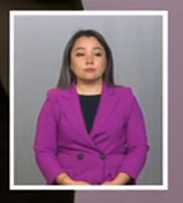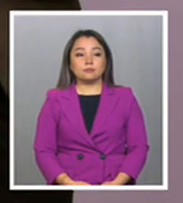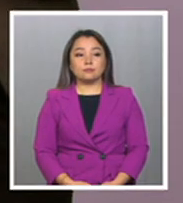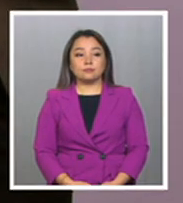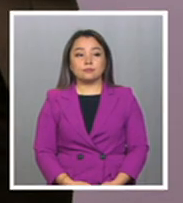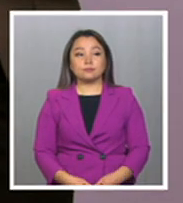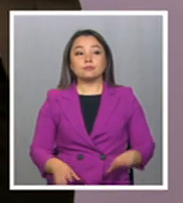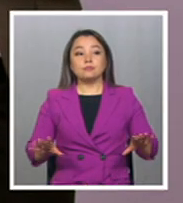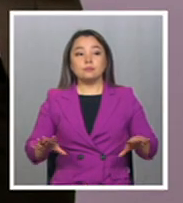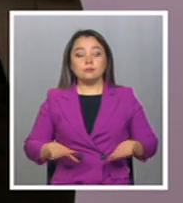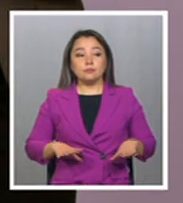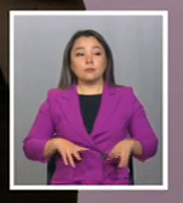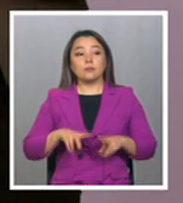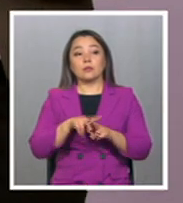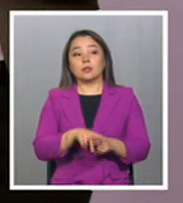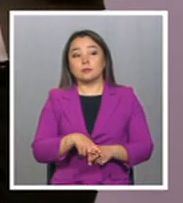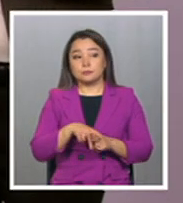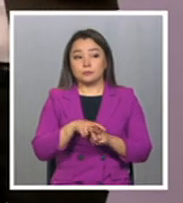Атқа міндім.